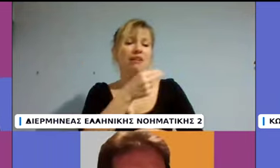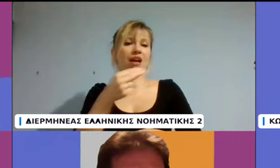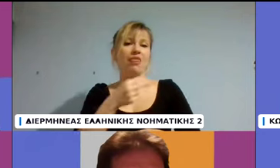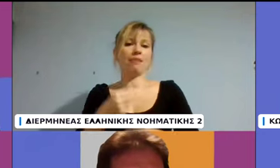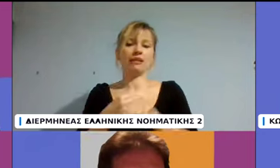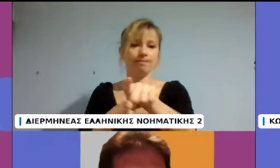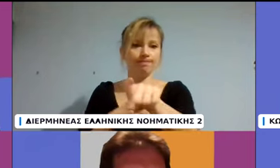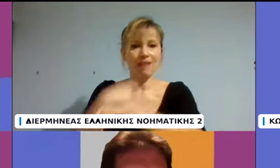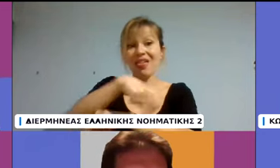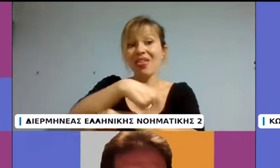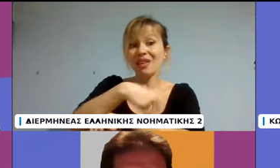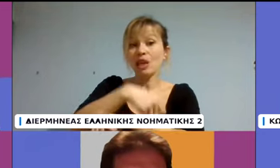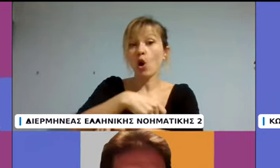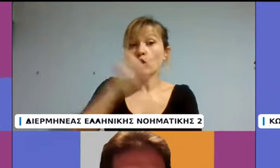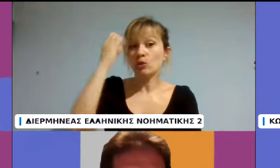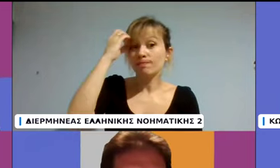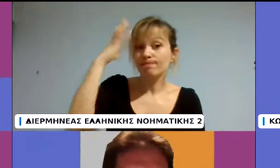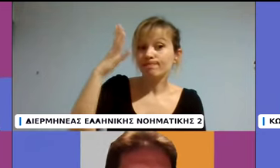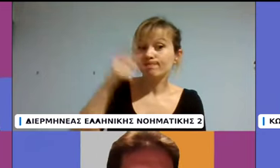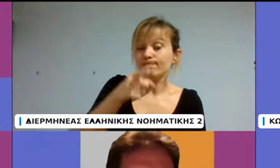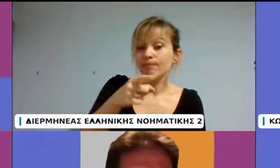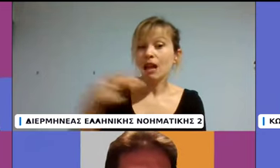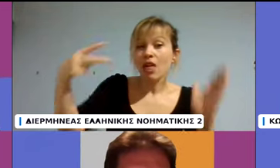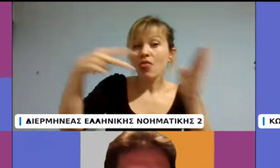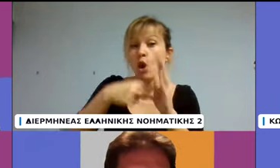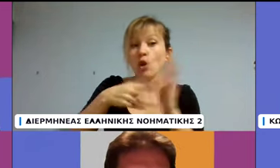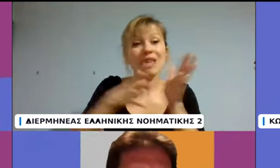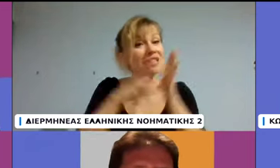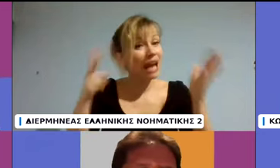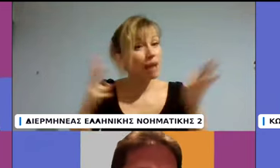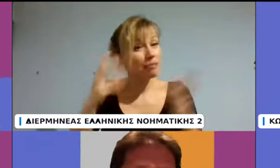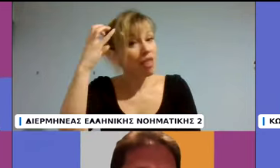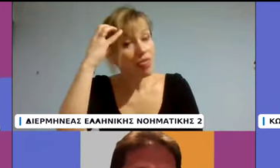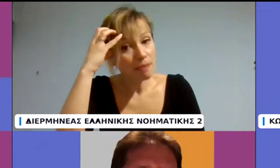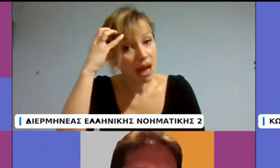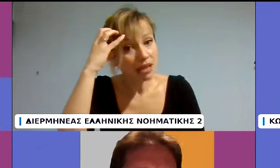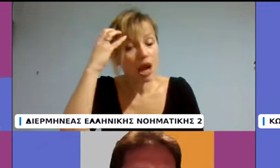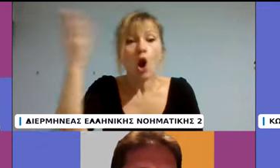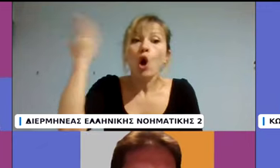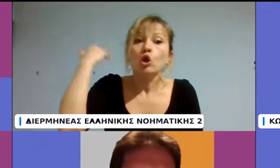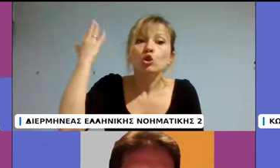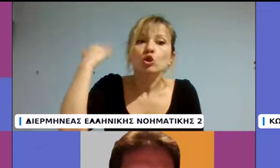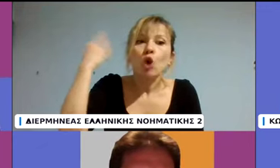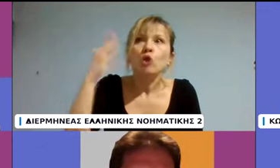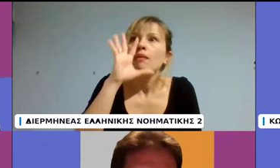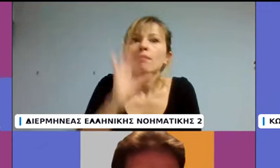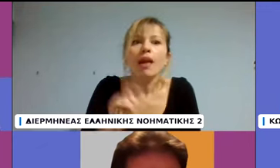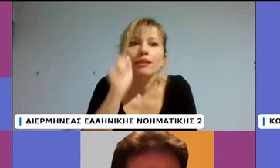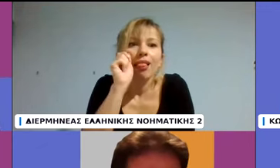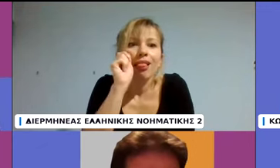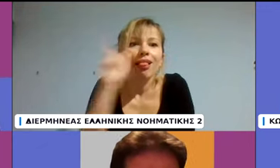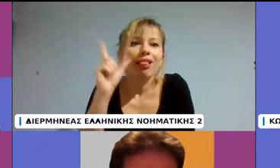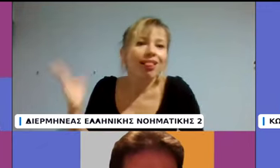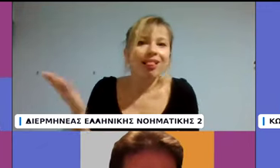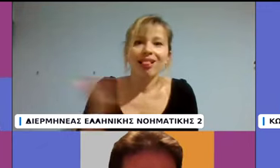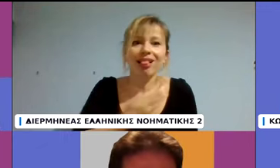Φέρνουμε στο νου μας ότι το 2017 αυτό που έγινε φαινόταν ήδη πάρα πολύ περίεργο. Δηλαδή ήταν πάρα